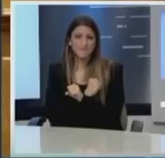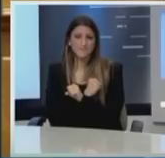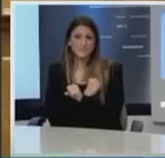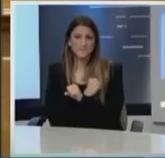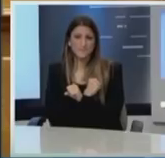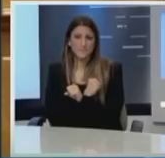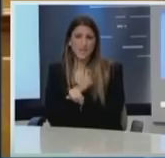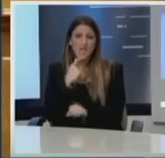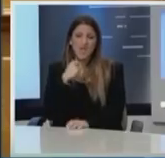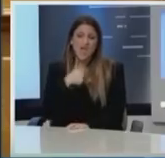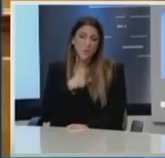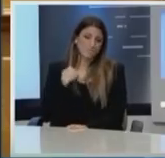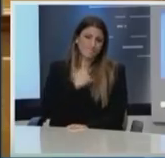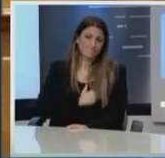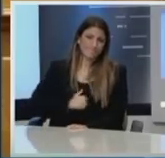Και λυπάμαι